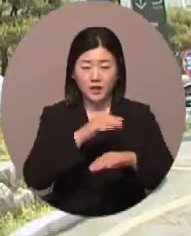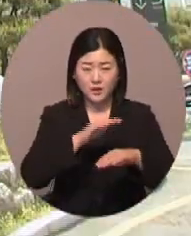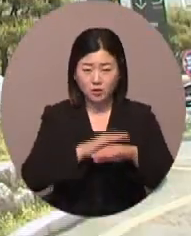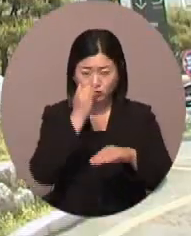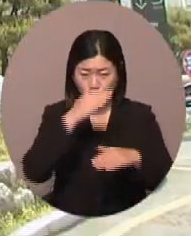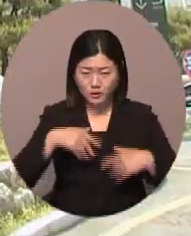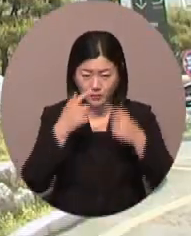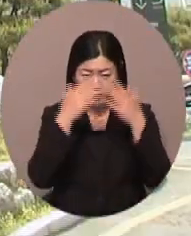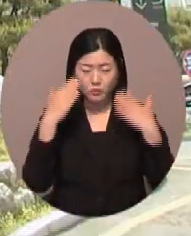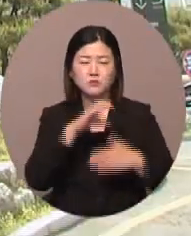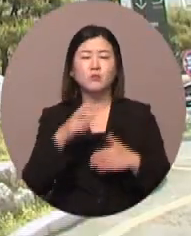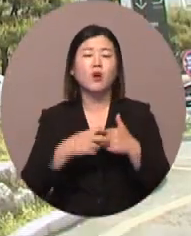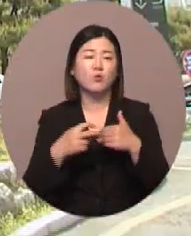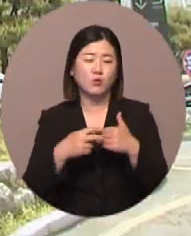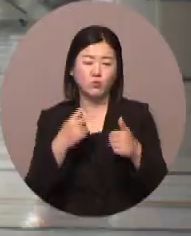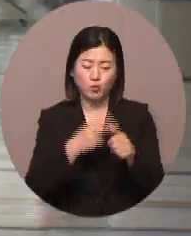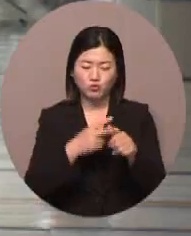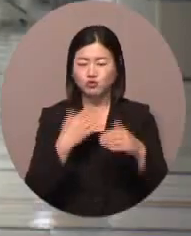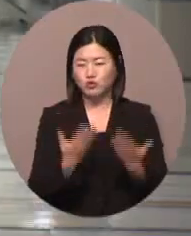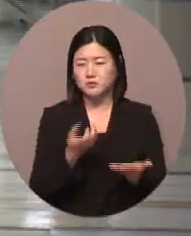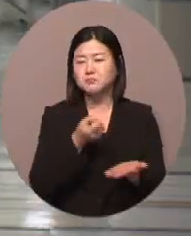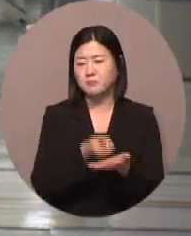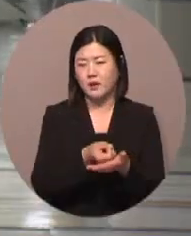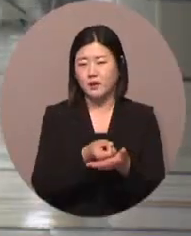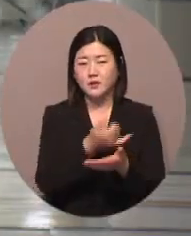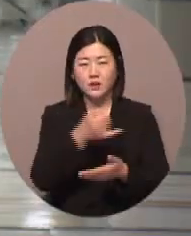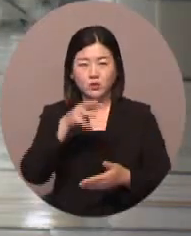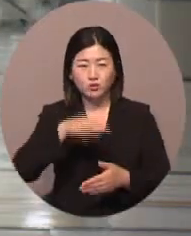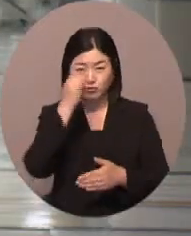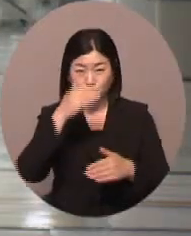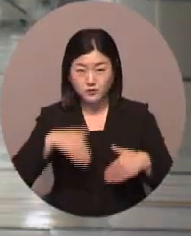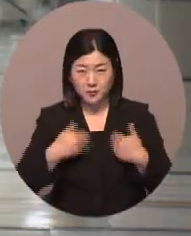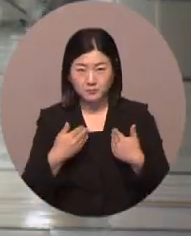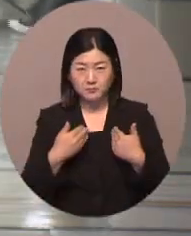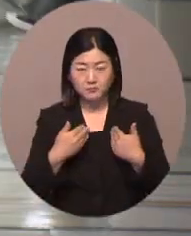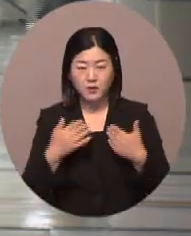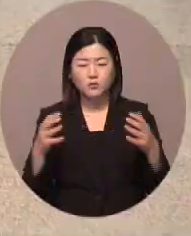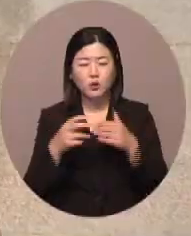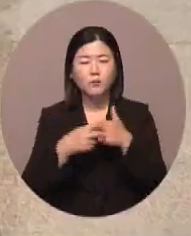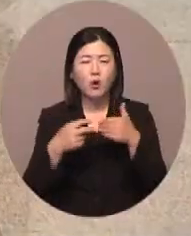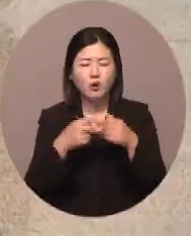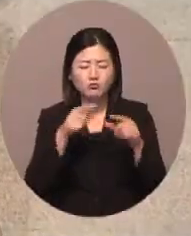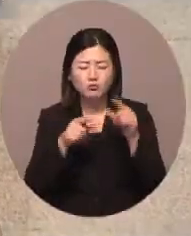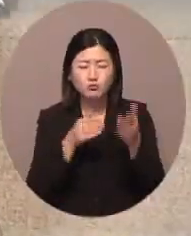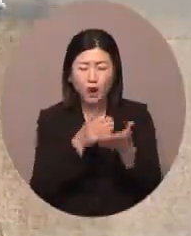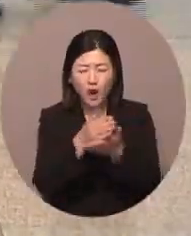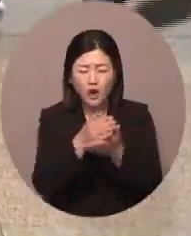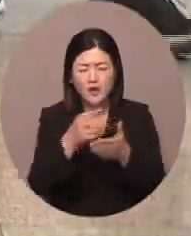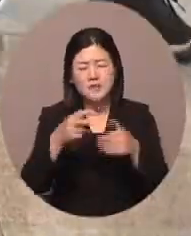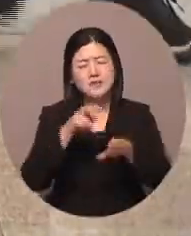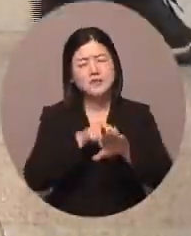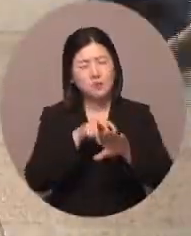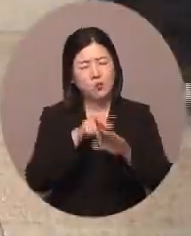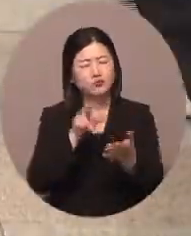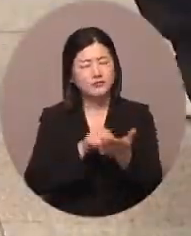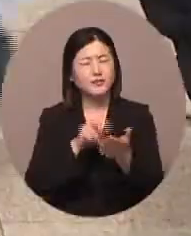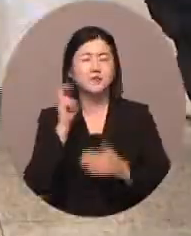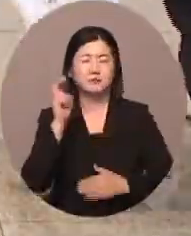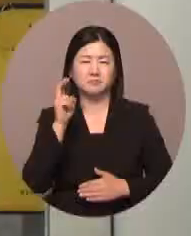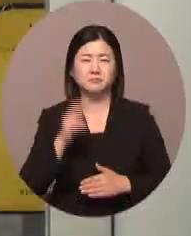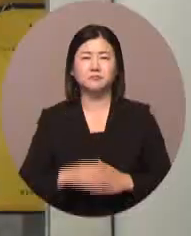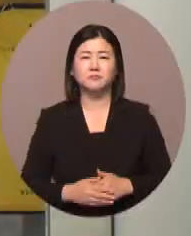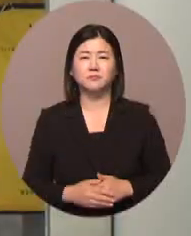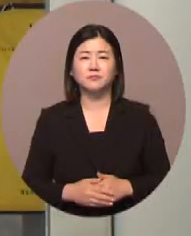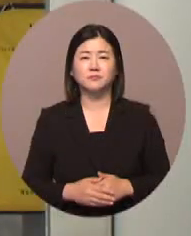대전에서는 충남대와 성모병원 교수들이 휴진을 결정했고 세종과 충남에서도 종합병원 일부 과에서는 진료에 차질을 빚을 것으로